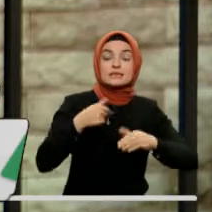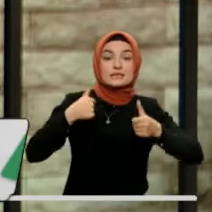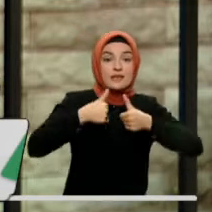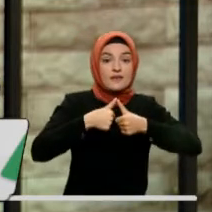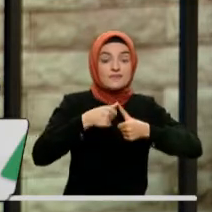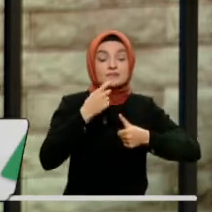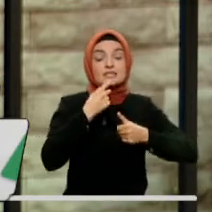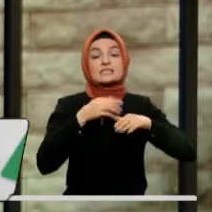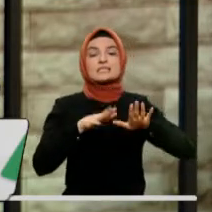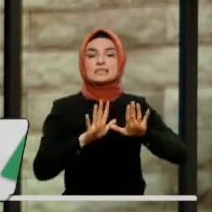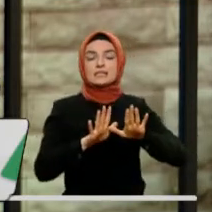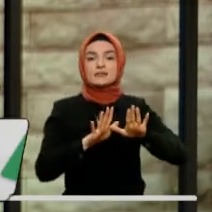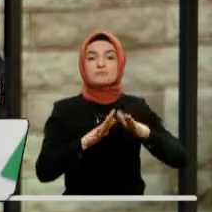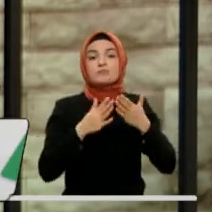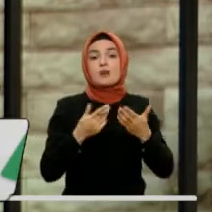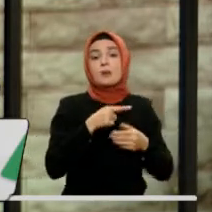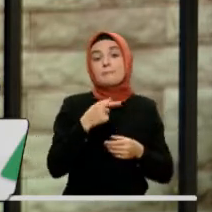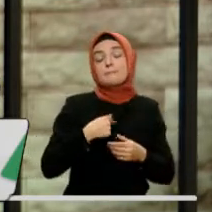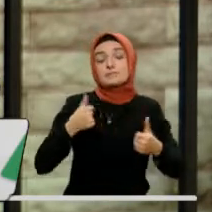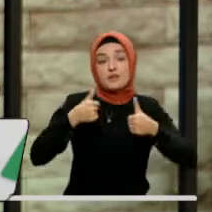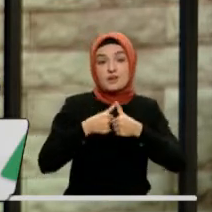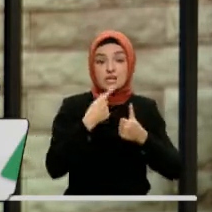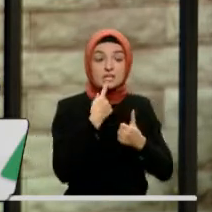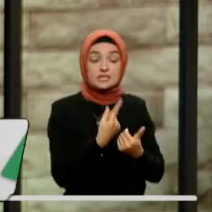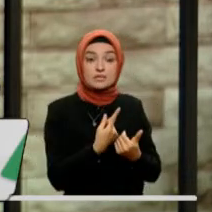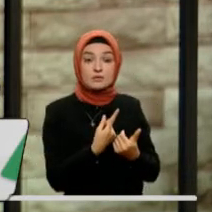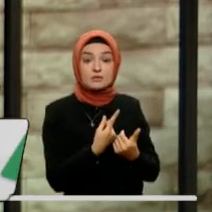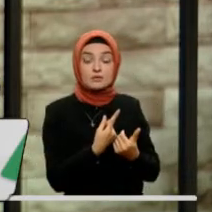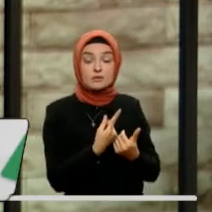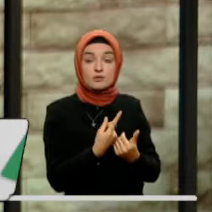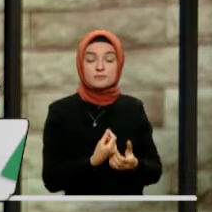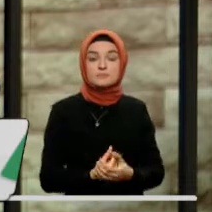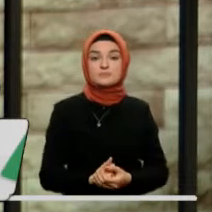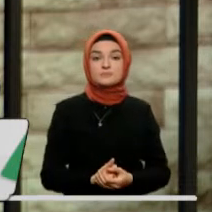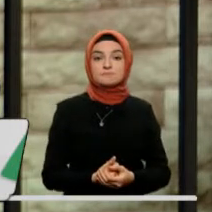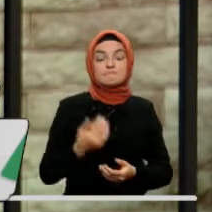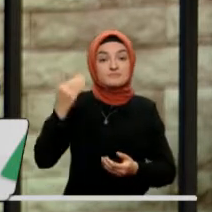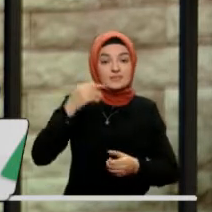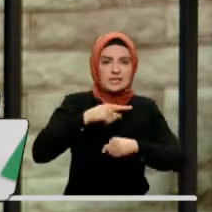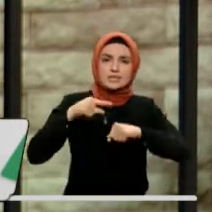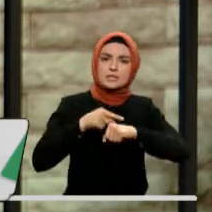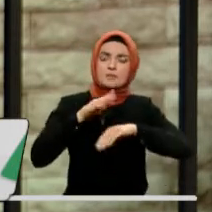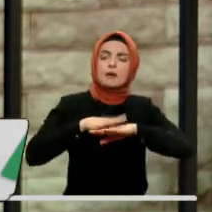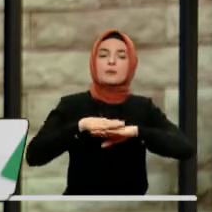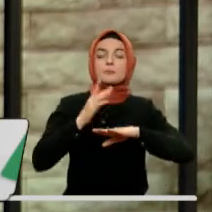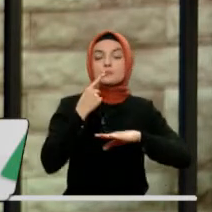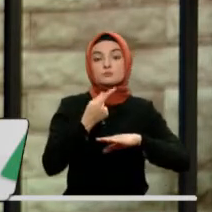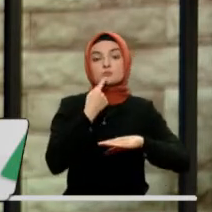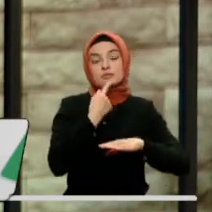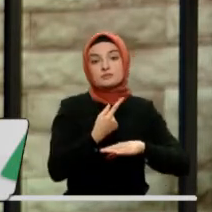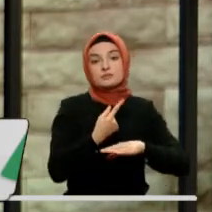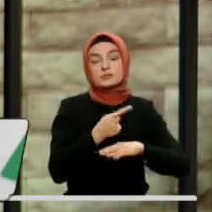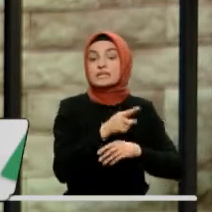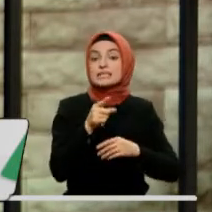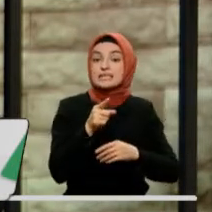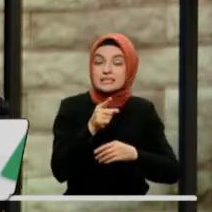değil yavrum benim. Ama anne biz evleneceğiz. Gelecek zaman. Evet. Gelecek zamana yapamayız bu noktayı. Niye? Çünkü